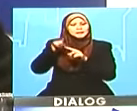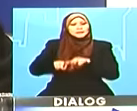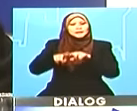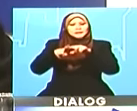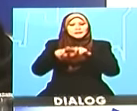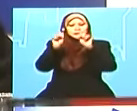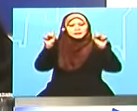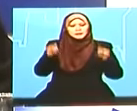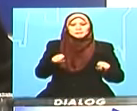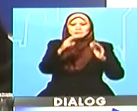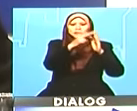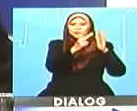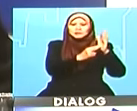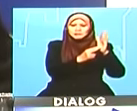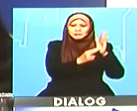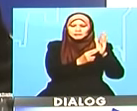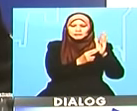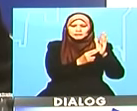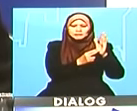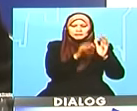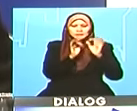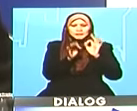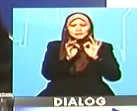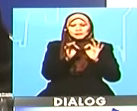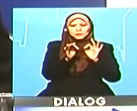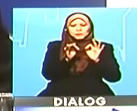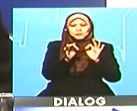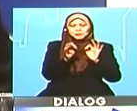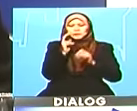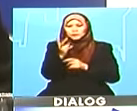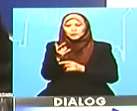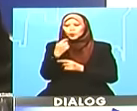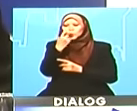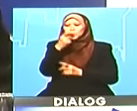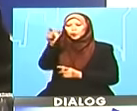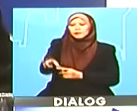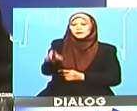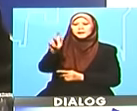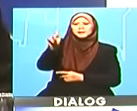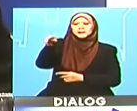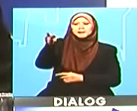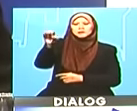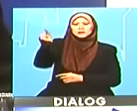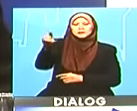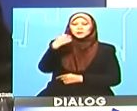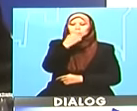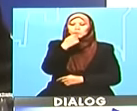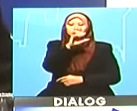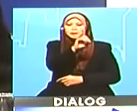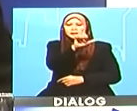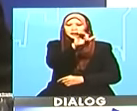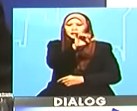kepada sistem rule of law. Kalau kita lihat siapa dia KPMG, siapa dia Deloitte. Deloitte